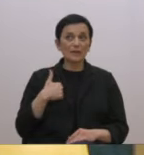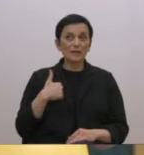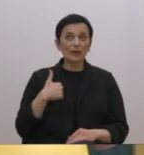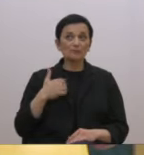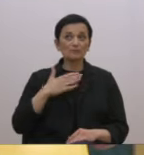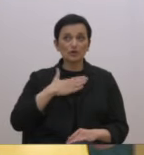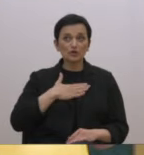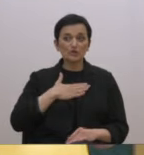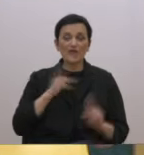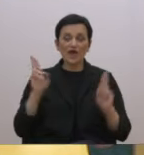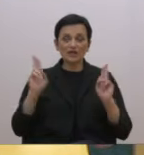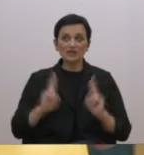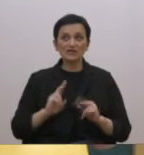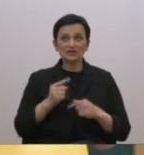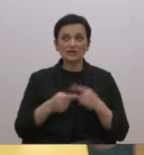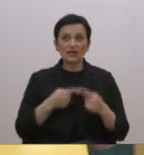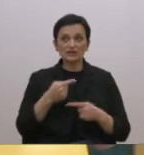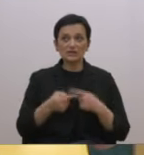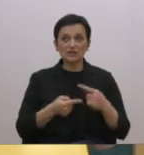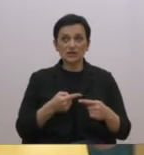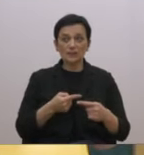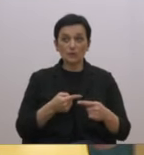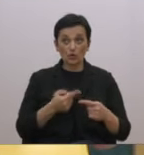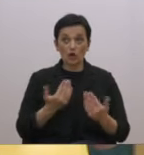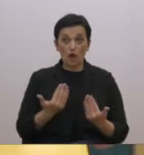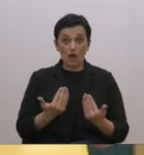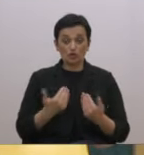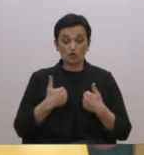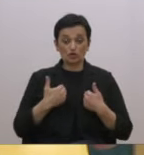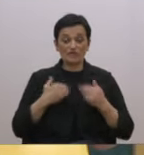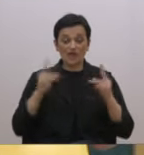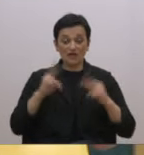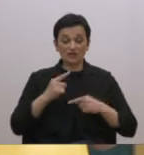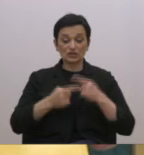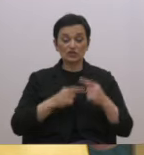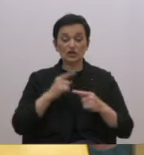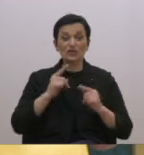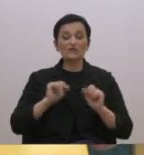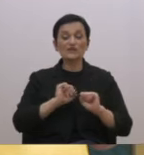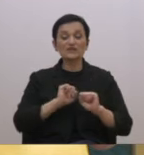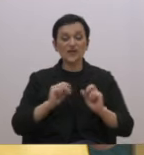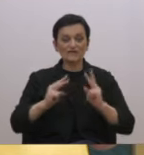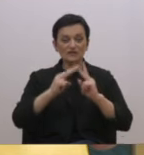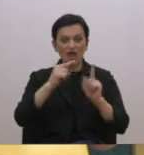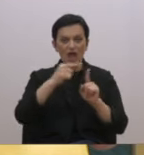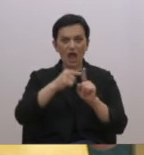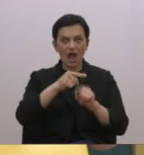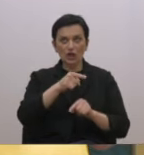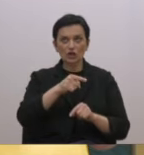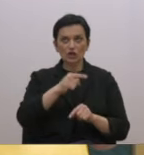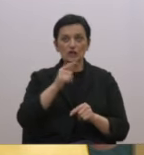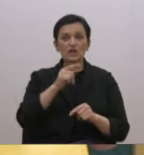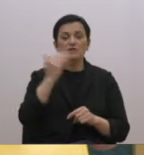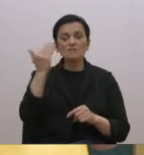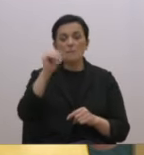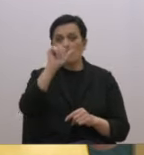ჩვენს ტრადიციებს. ხო, ახლა ჩვენ ტრადიციებს ვიცავთ ეკლესიას, რომელიც ბერძნული